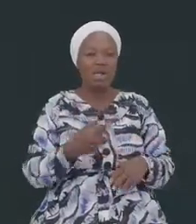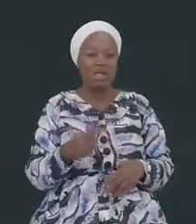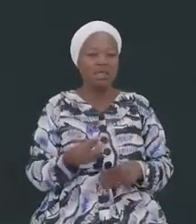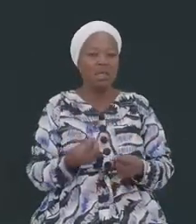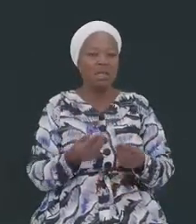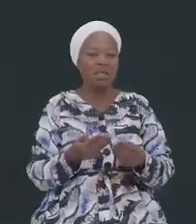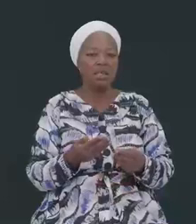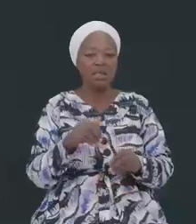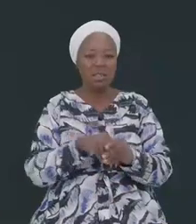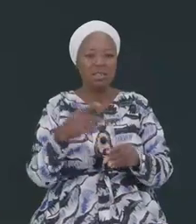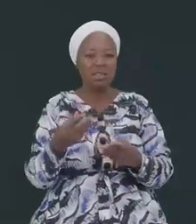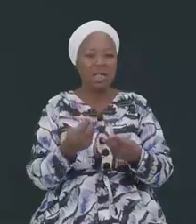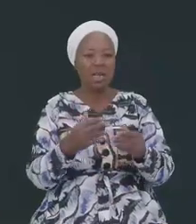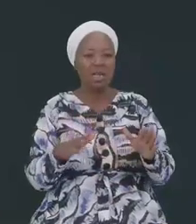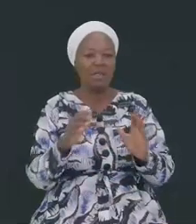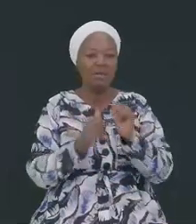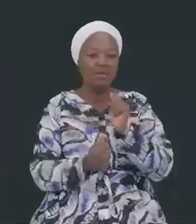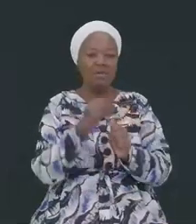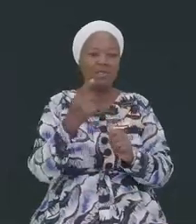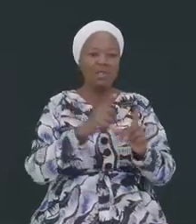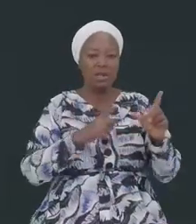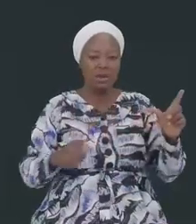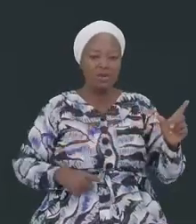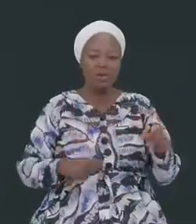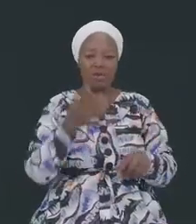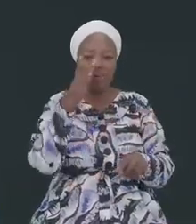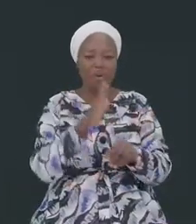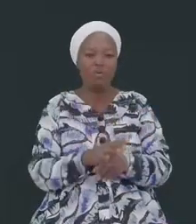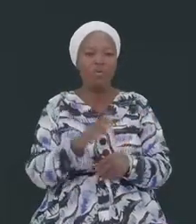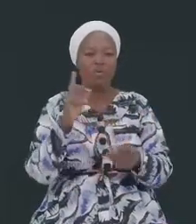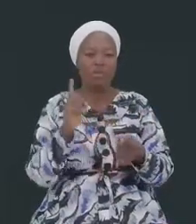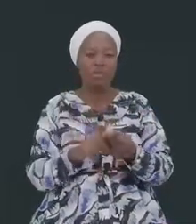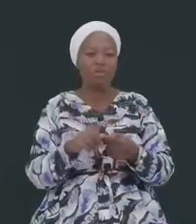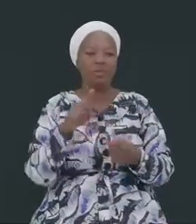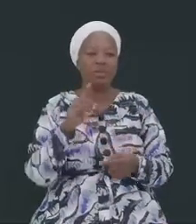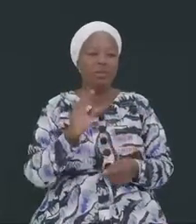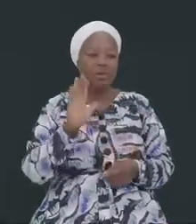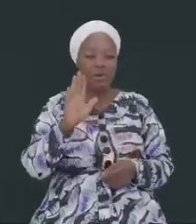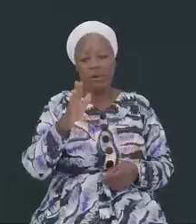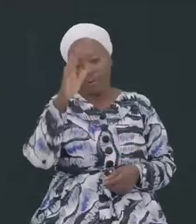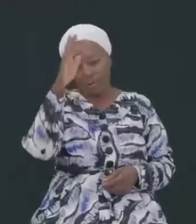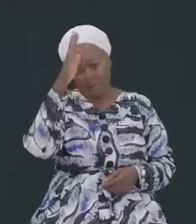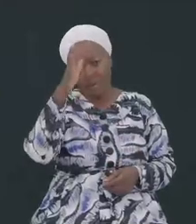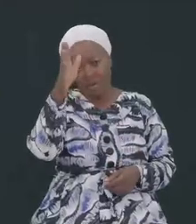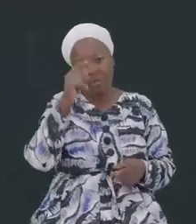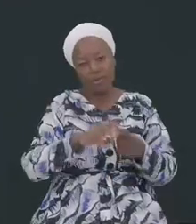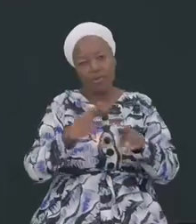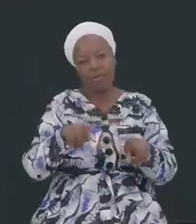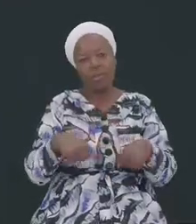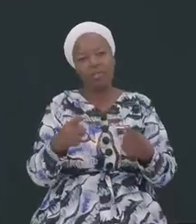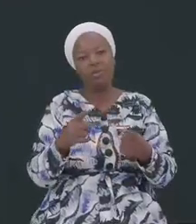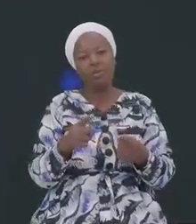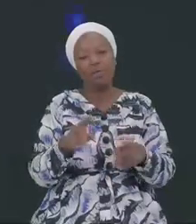le pays que l'Éternel a juré à tes pères de te donner. Verset